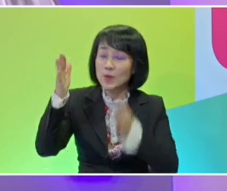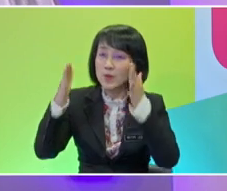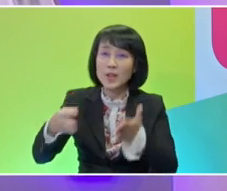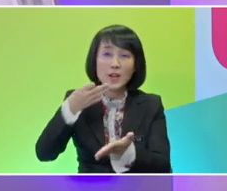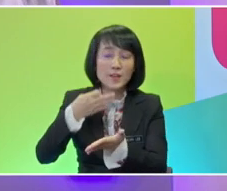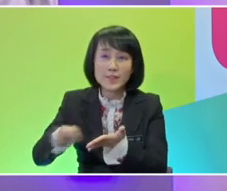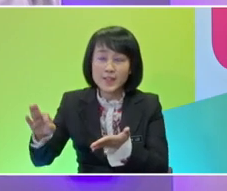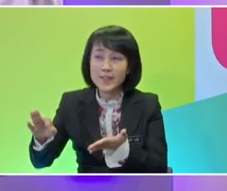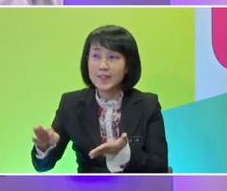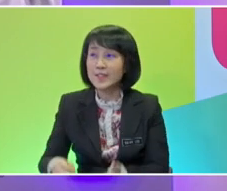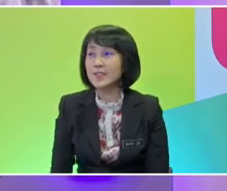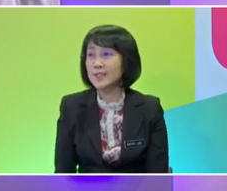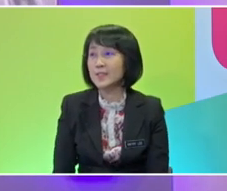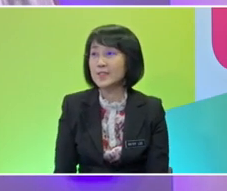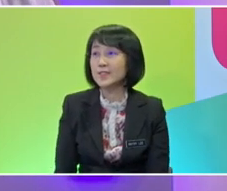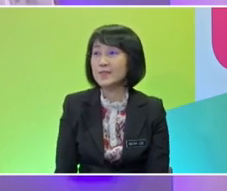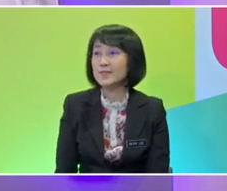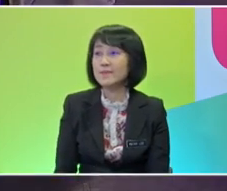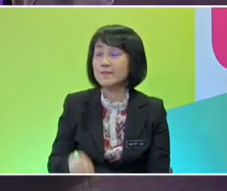nah mengulangi